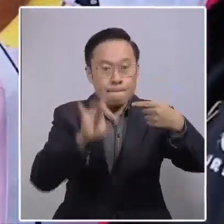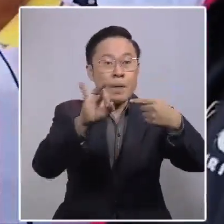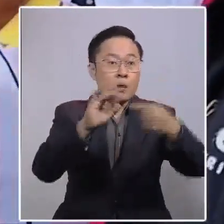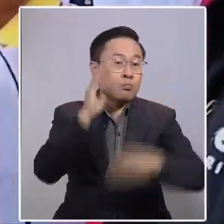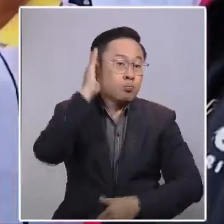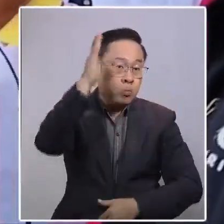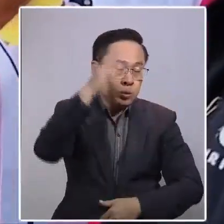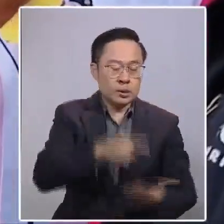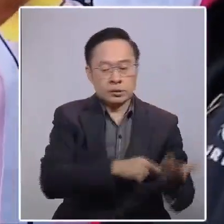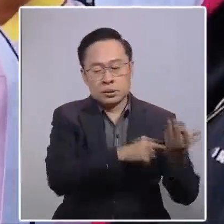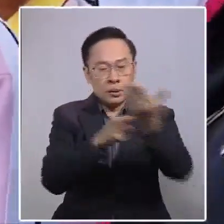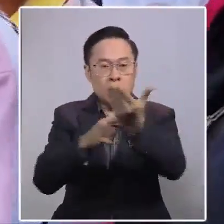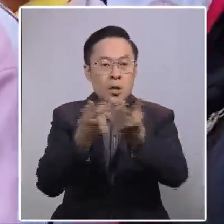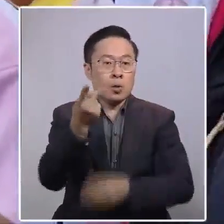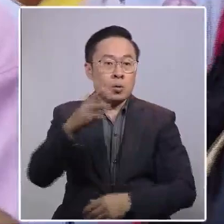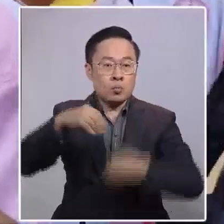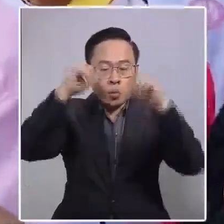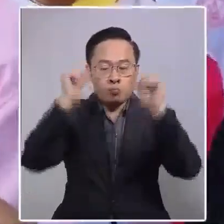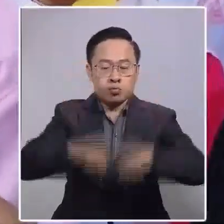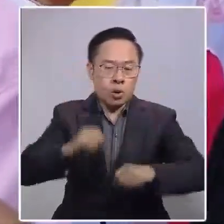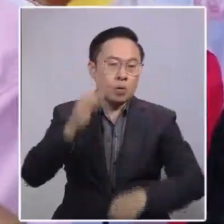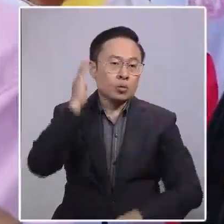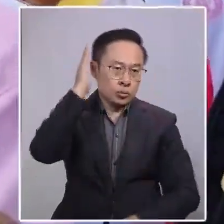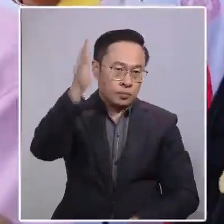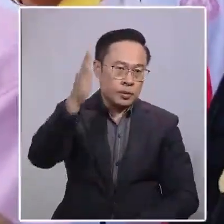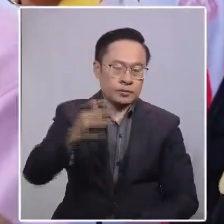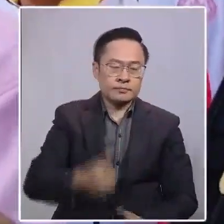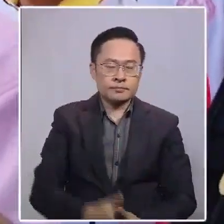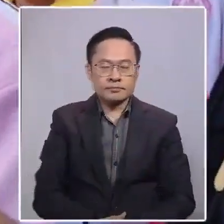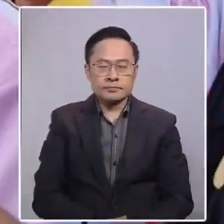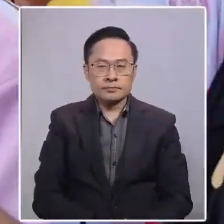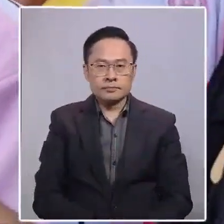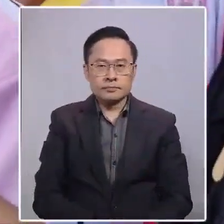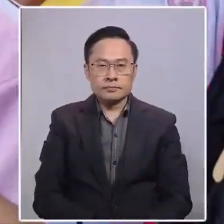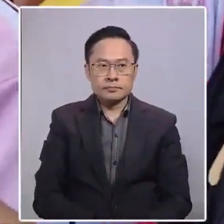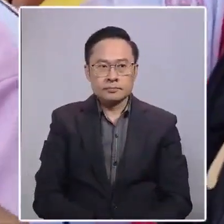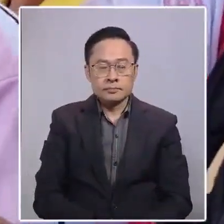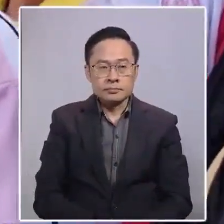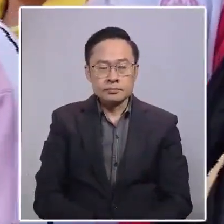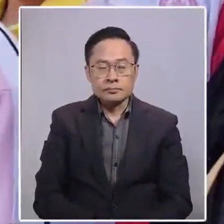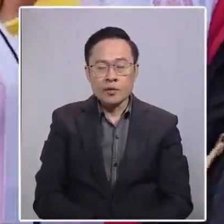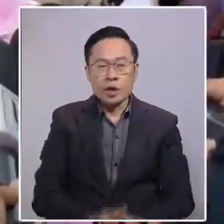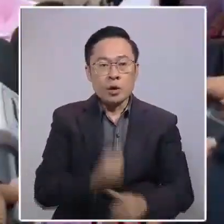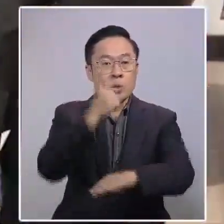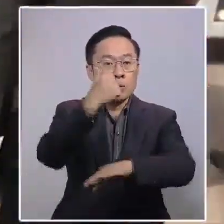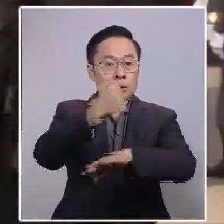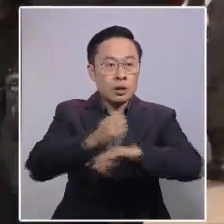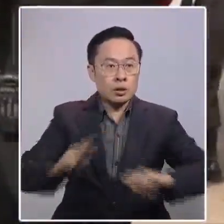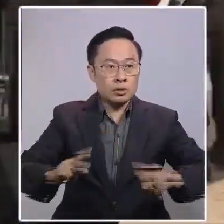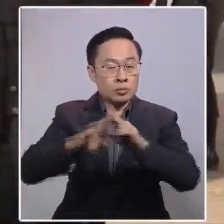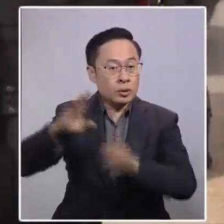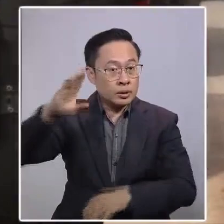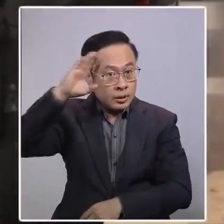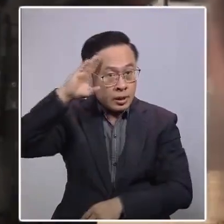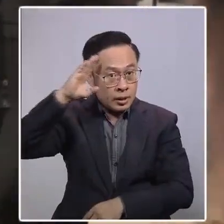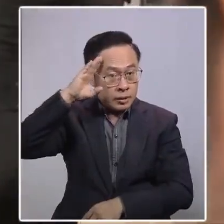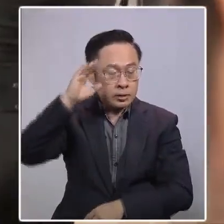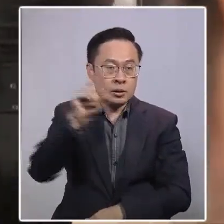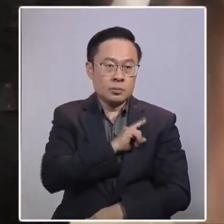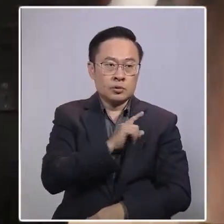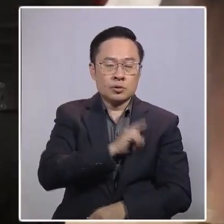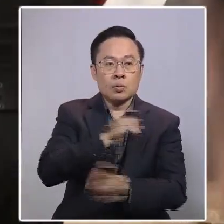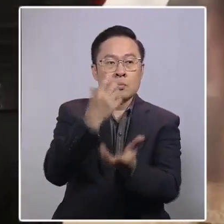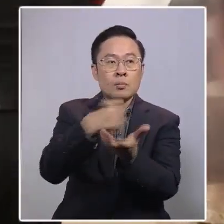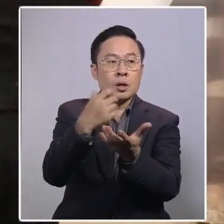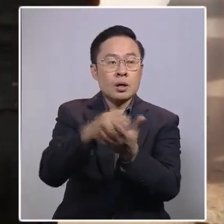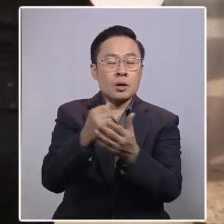นเสนอเข้าสู่ครม.จะเปิดเผยรายละเอียดให้ทราบก่อนประชุมด้านนายสุทินคลังแสงรัฐมนตรีว่าการกระทรวงกลาโหมได้ล